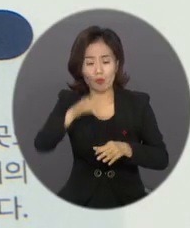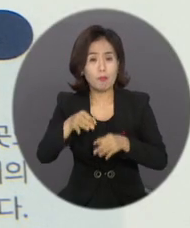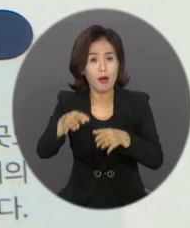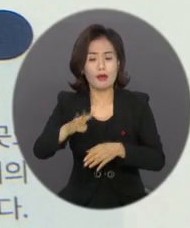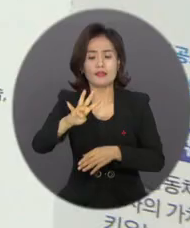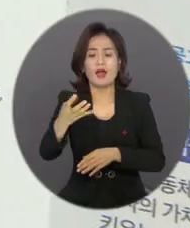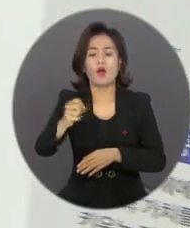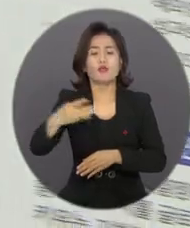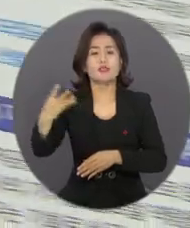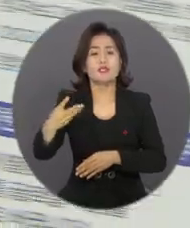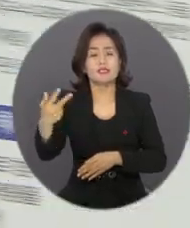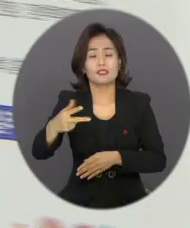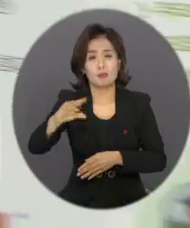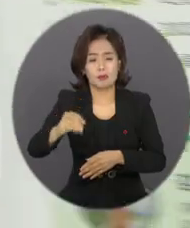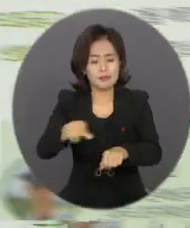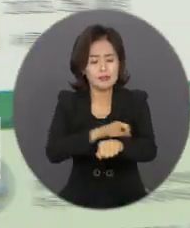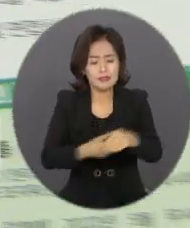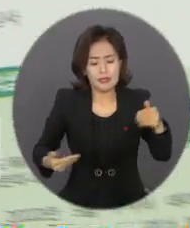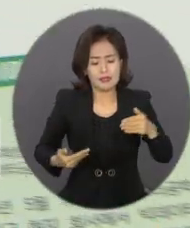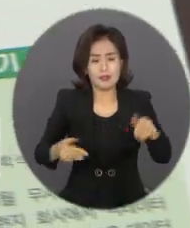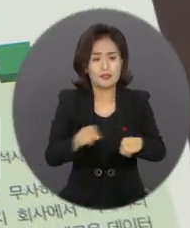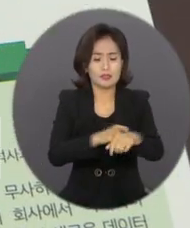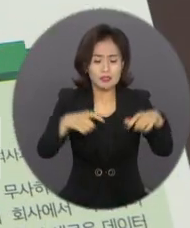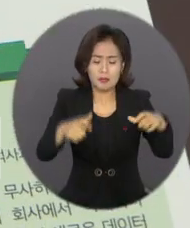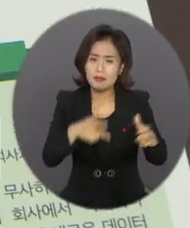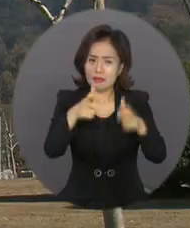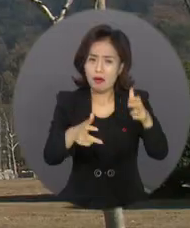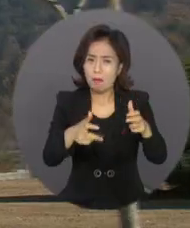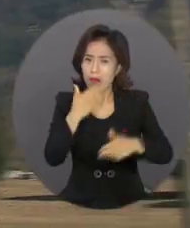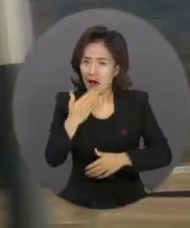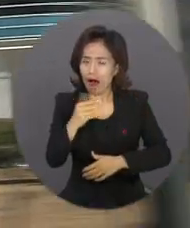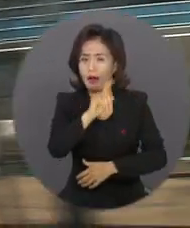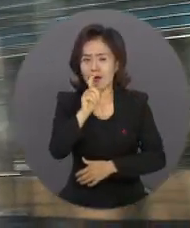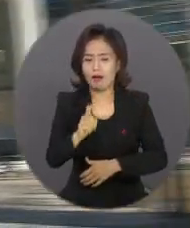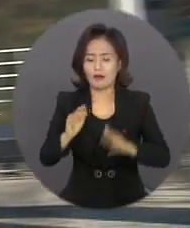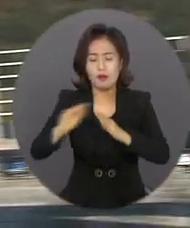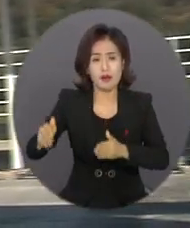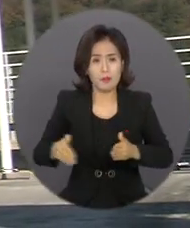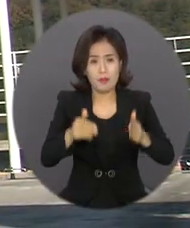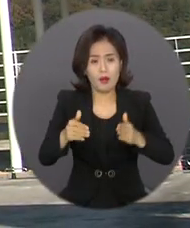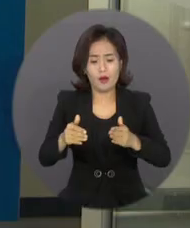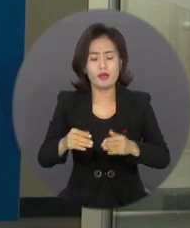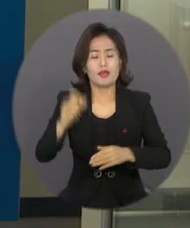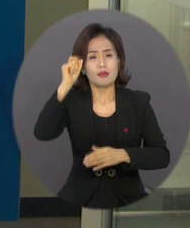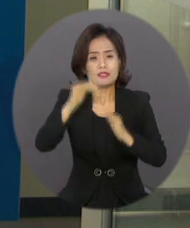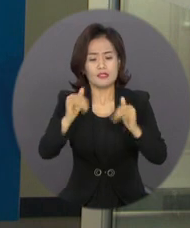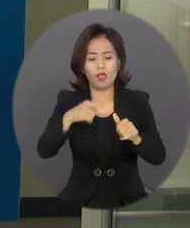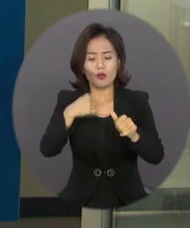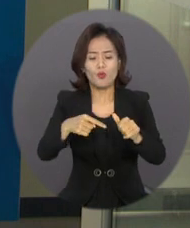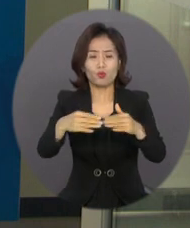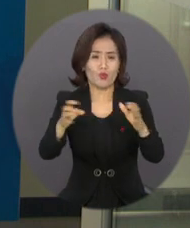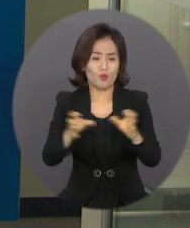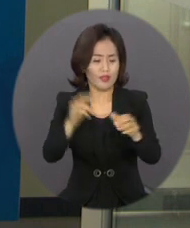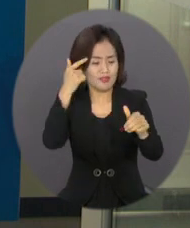4억 7천여만 원 특정 학생 특정 지역만을 위한 사업은 아닌지 전라남도와 전남 인제 평생교육진흥원에